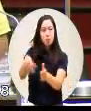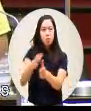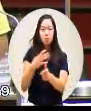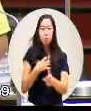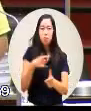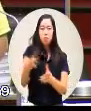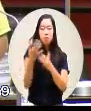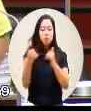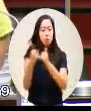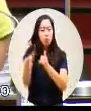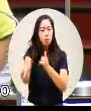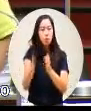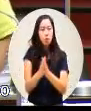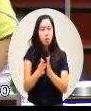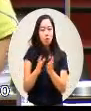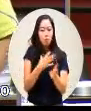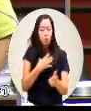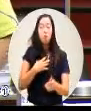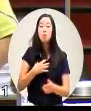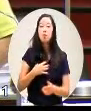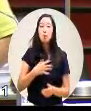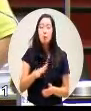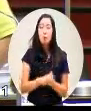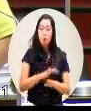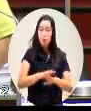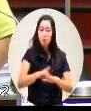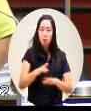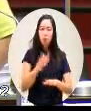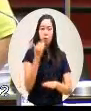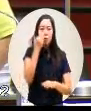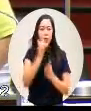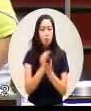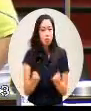学生的生命安全，如果发生，